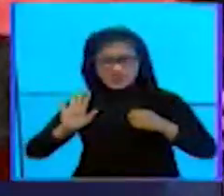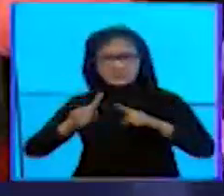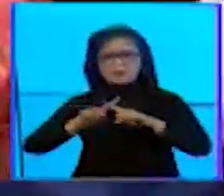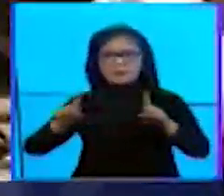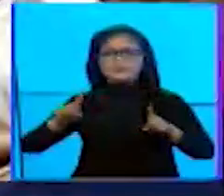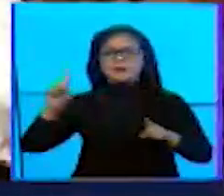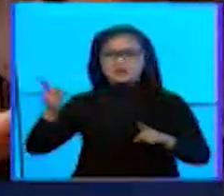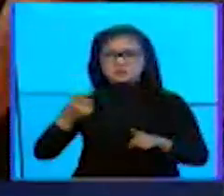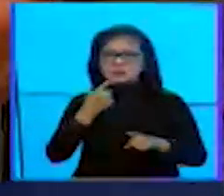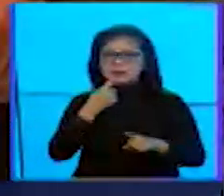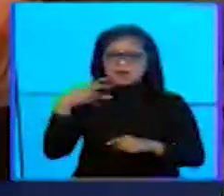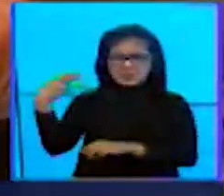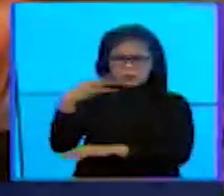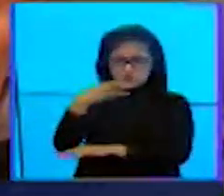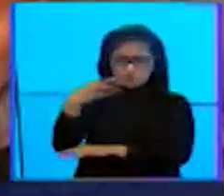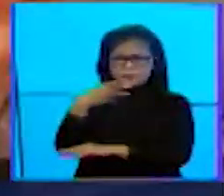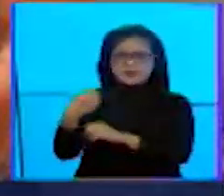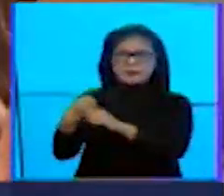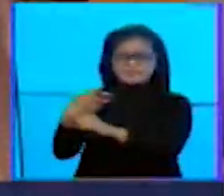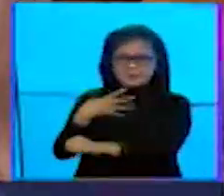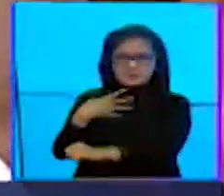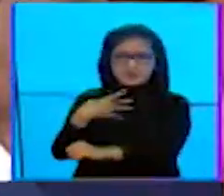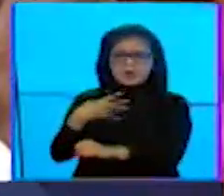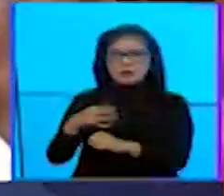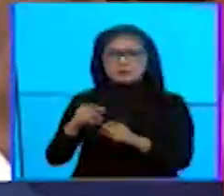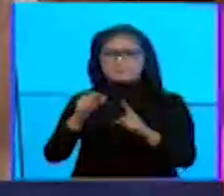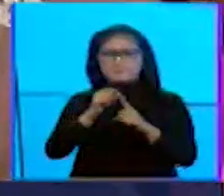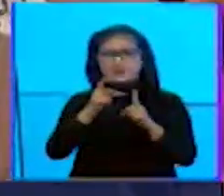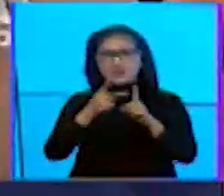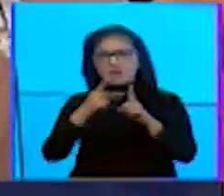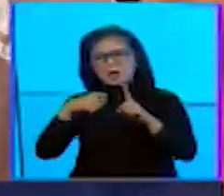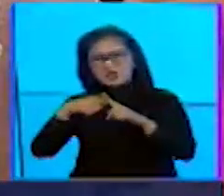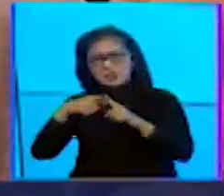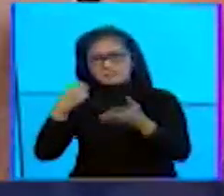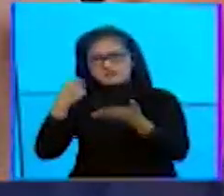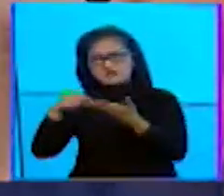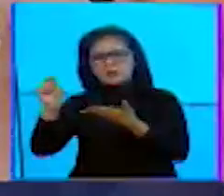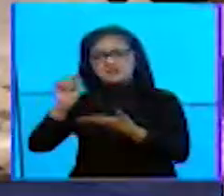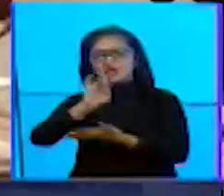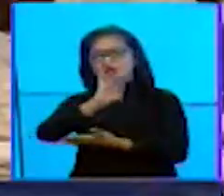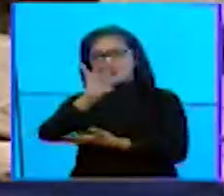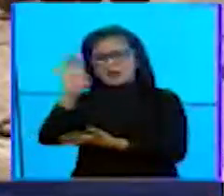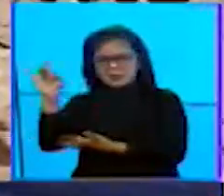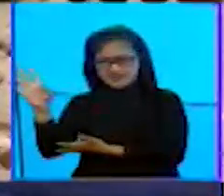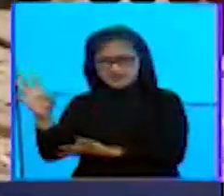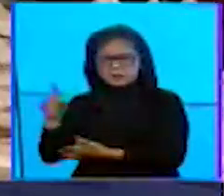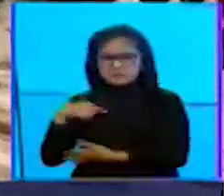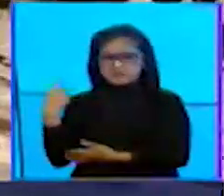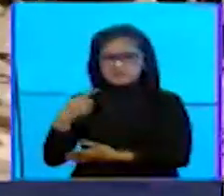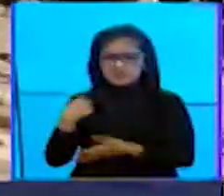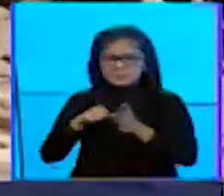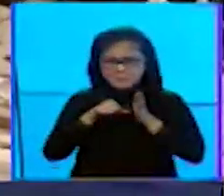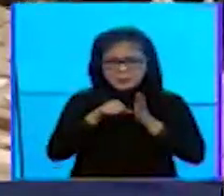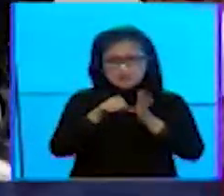terutama yang membutuhkan karena kehilangan pekerjaan. Jadi kami di MNC Peduli membantu dalam menyediakan